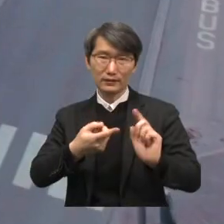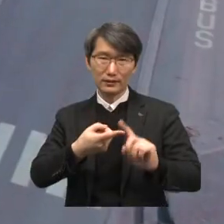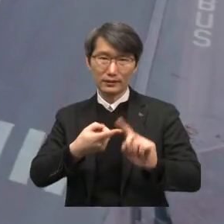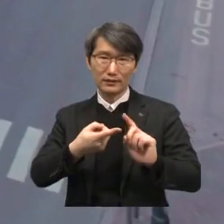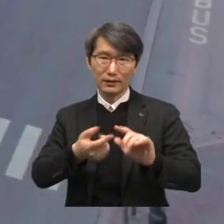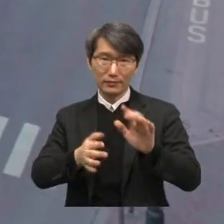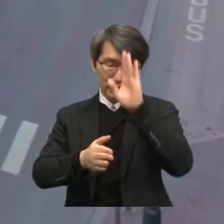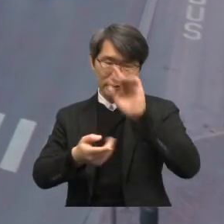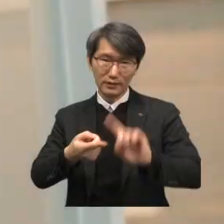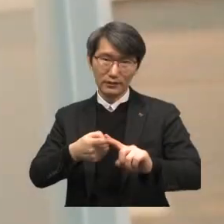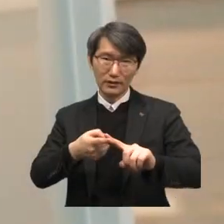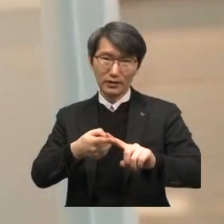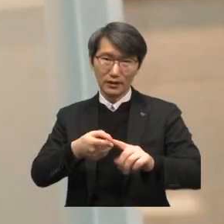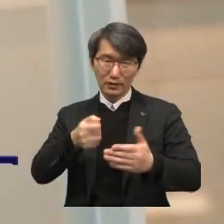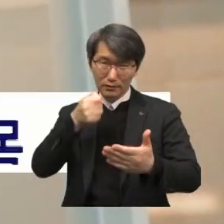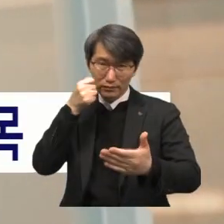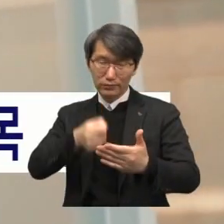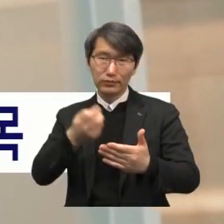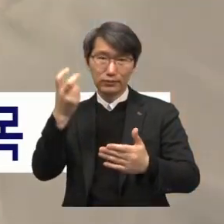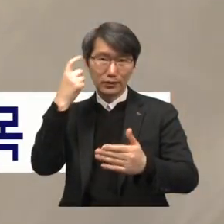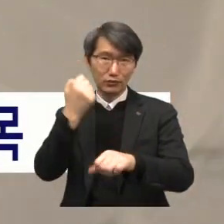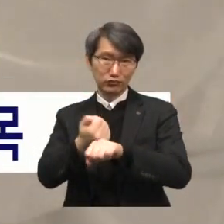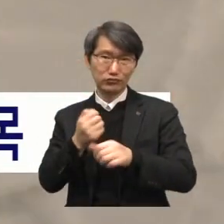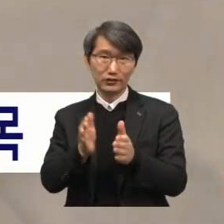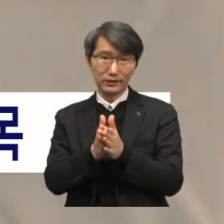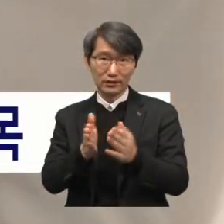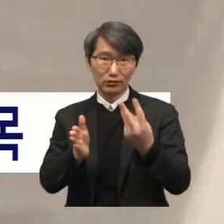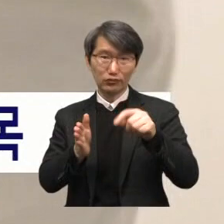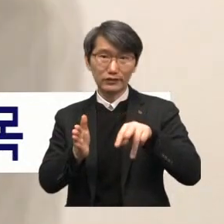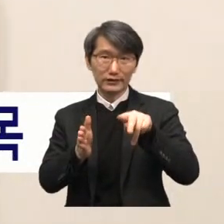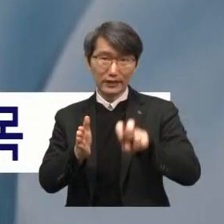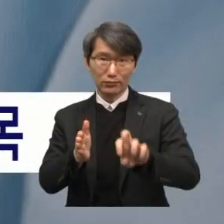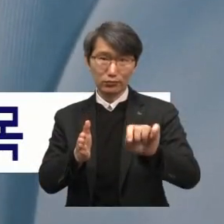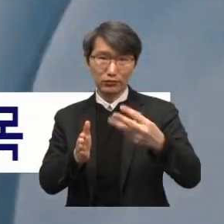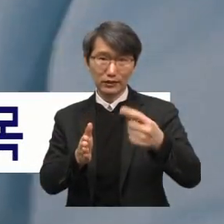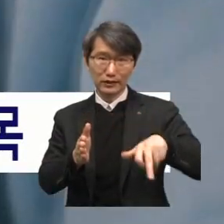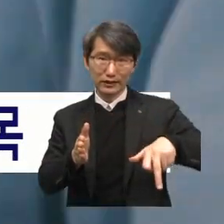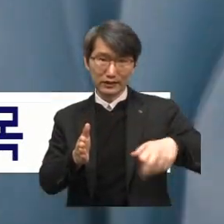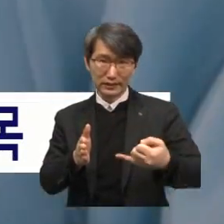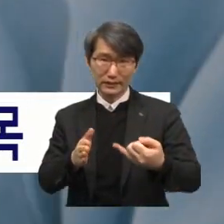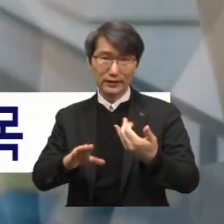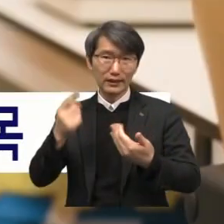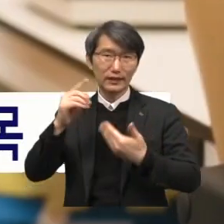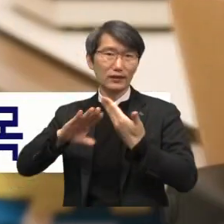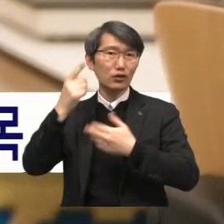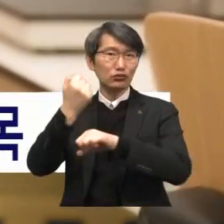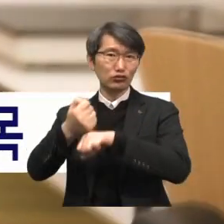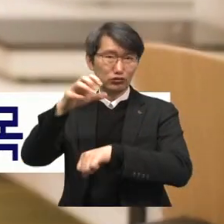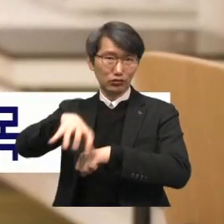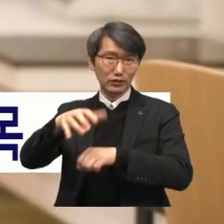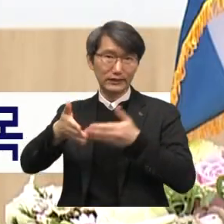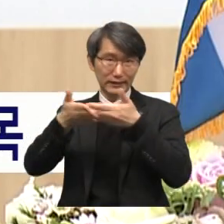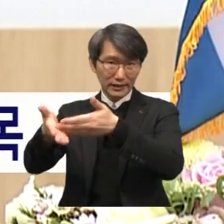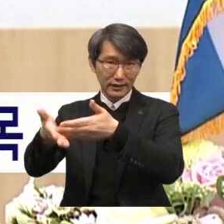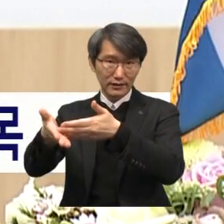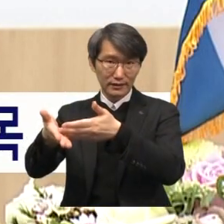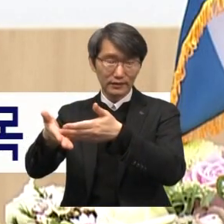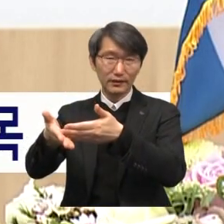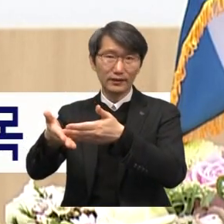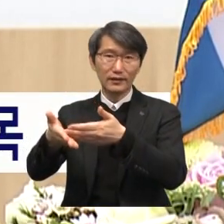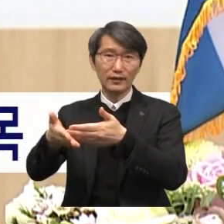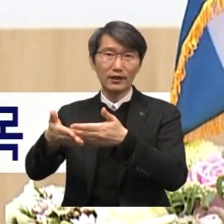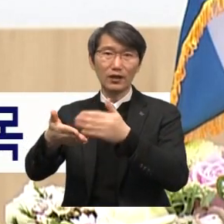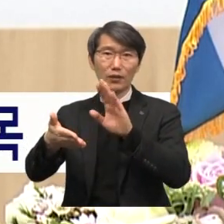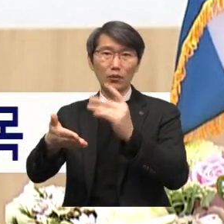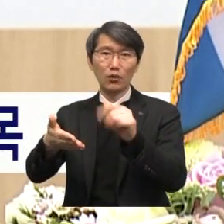정밀 의류에 특화된 룩셈부르크 국립보건원의 해외연구소 설치를 고양시가 제안했고 보건원